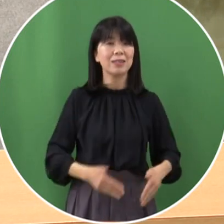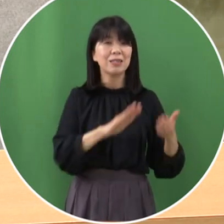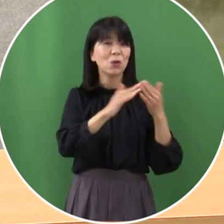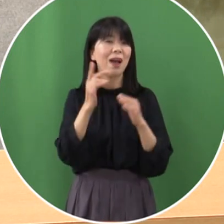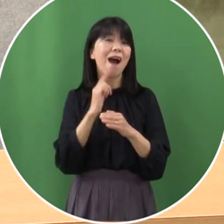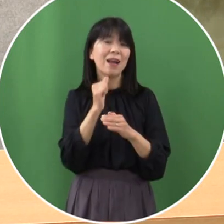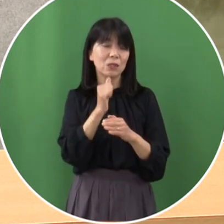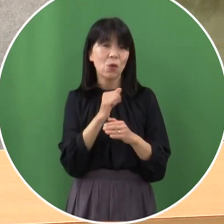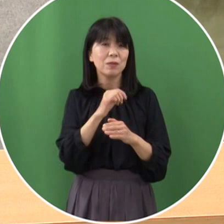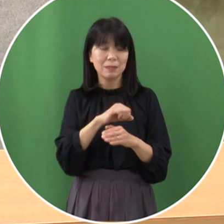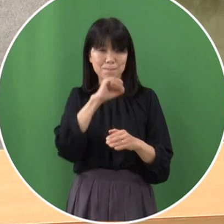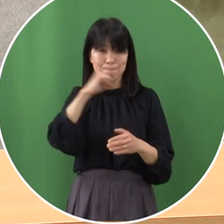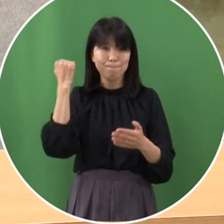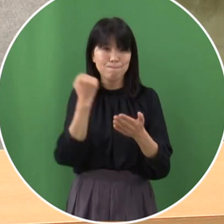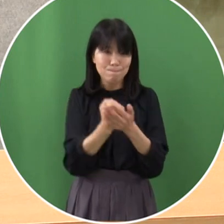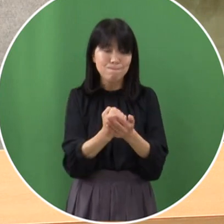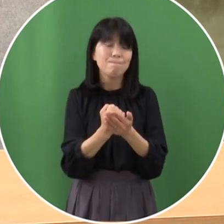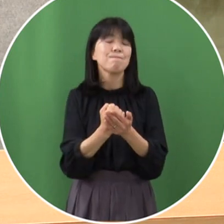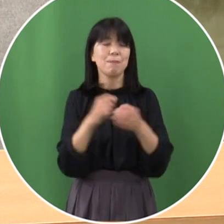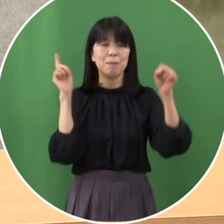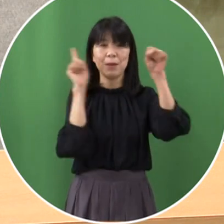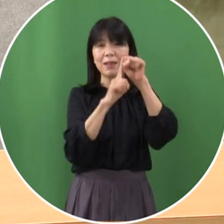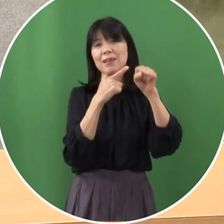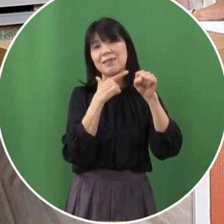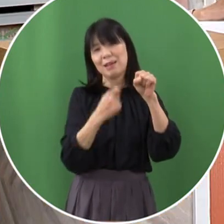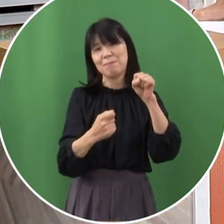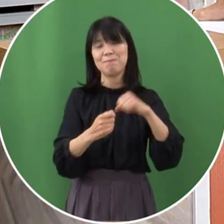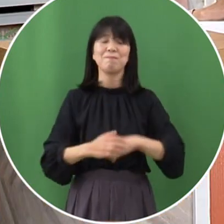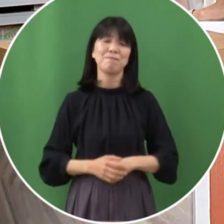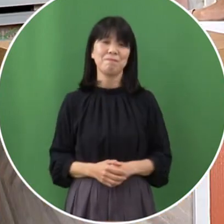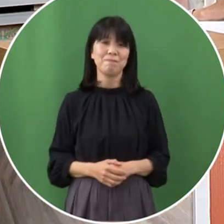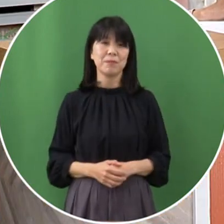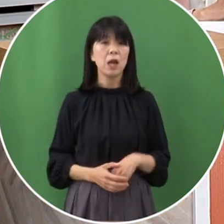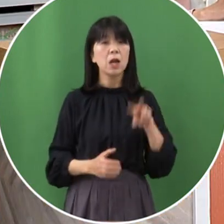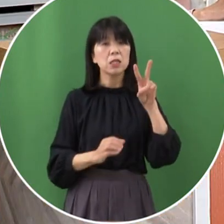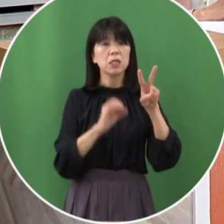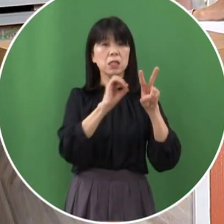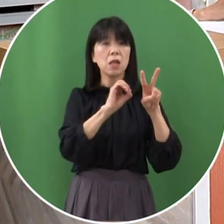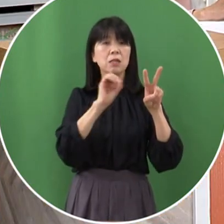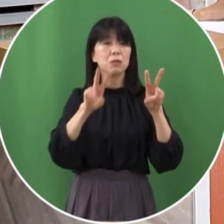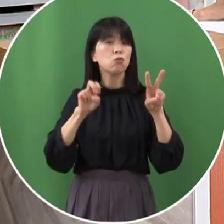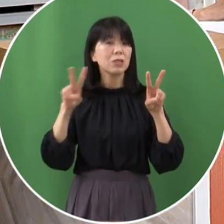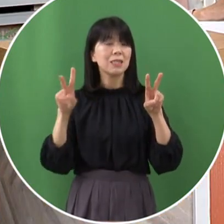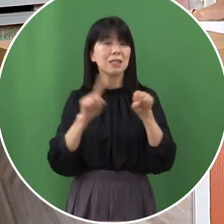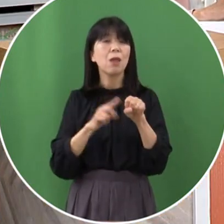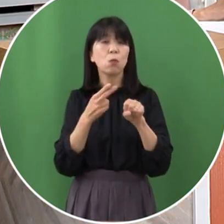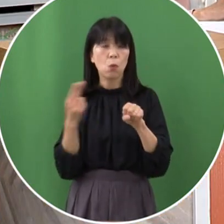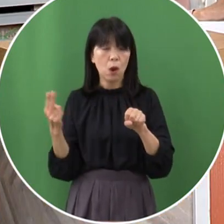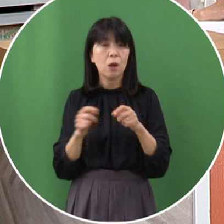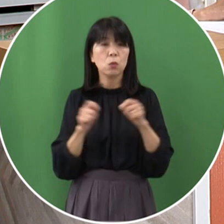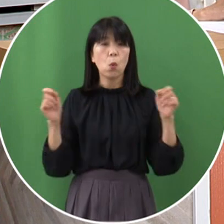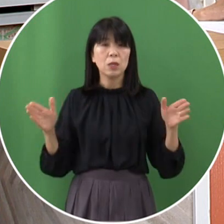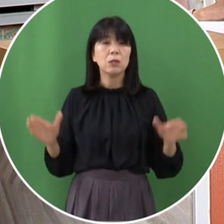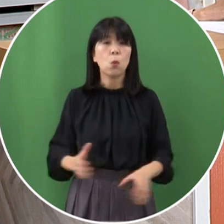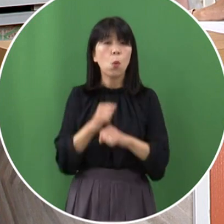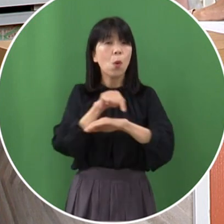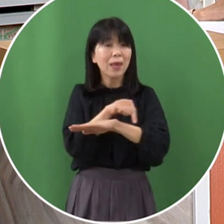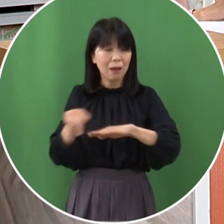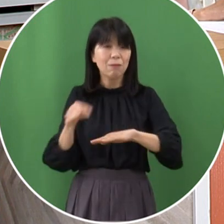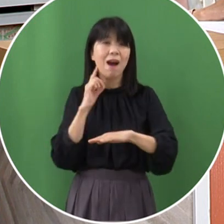石の実現を目指してまいりたいと考えています。 2022年度からは長期総合計画明